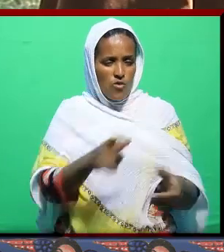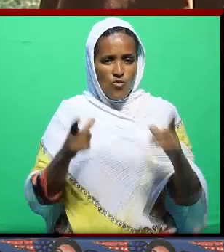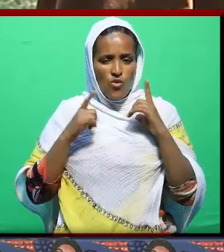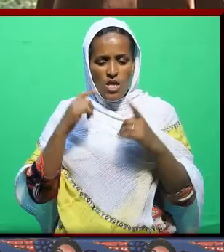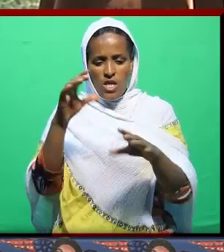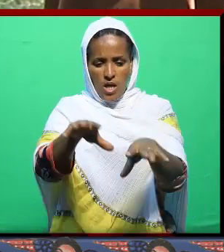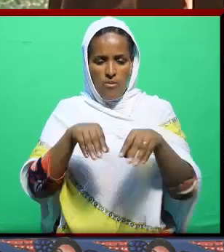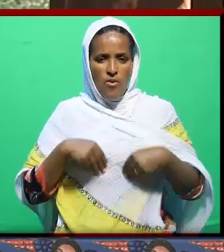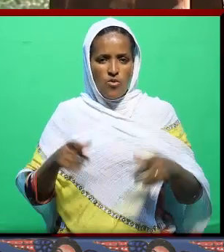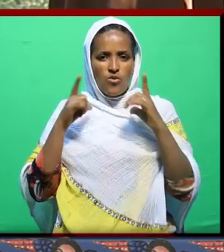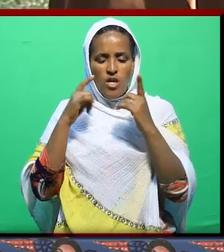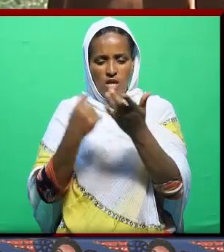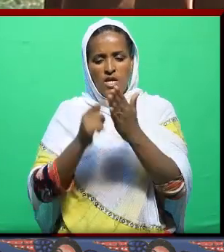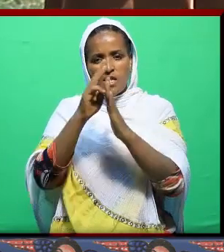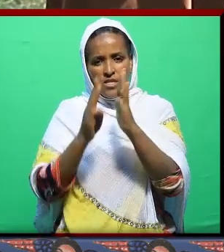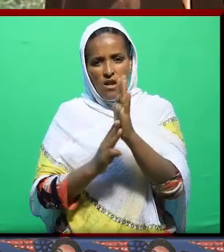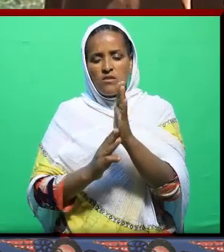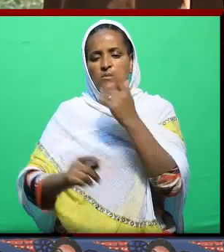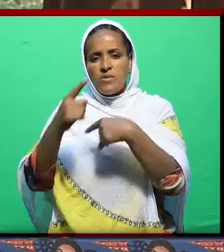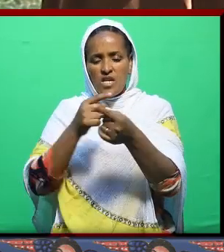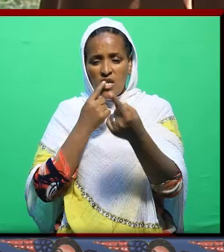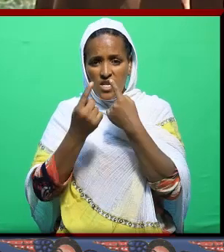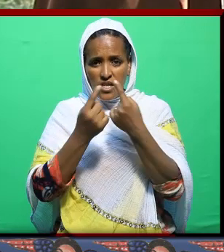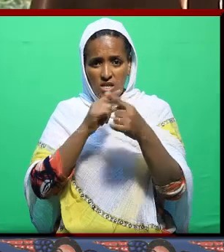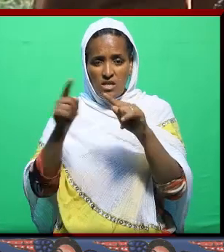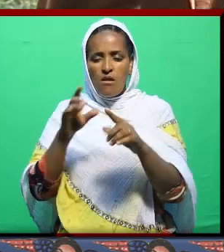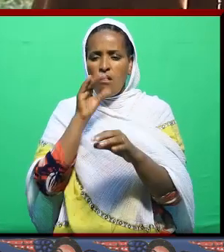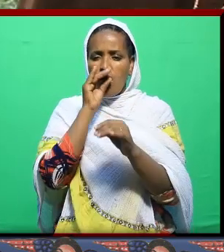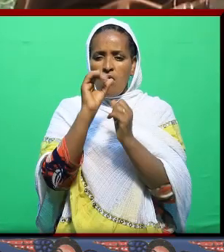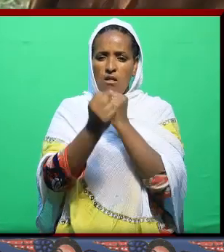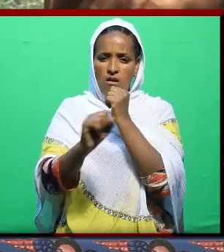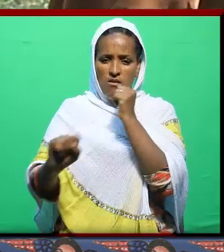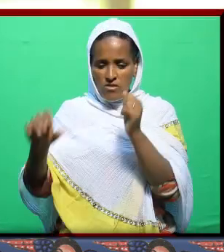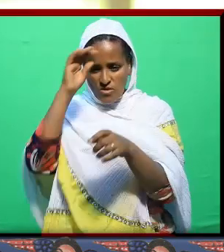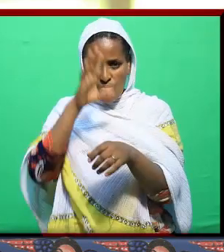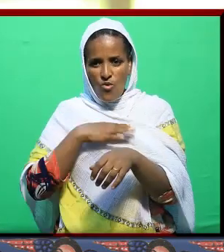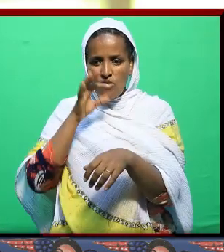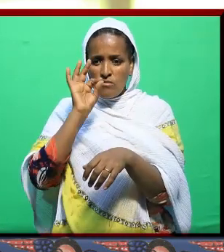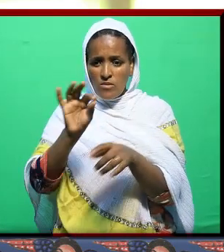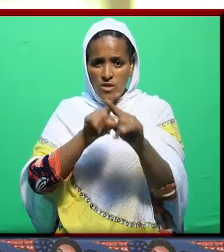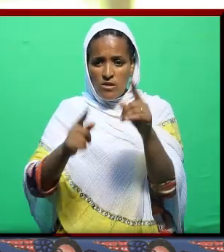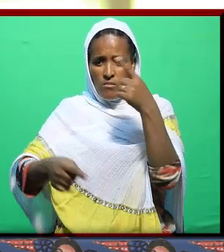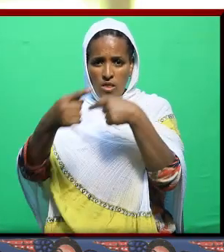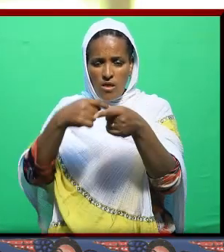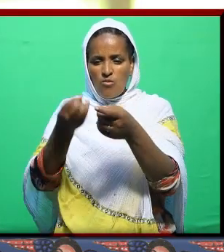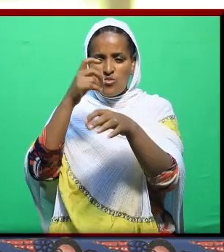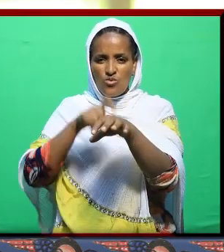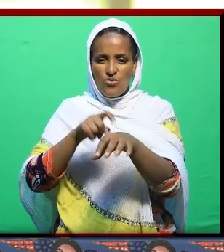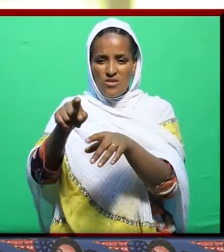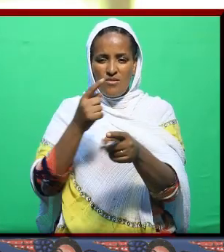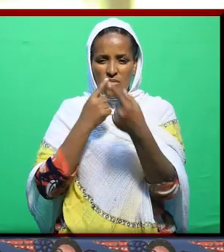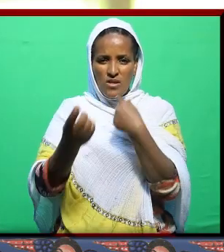مينورن تقباينت يايه لا يمطال يي كصمونا يمنسا نو كنغرغن كملفلف وينم سوتشن كماسقيم يمطا كو هنغن